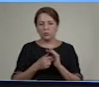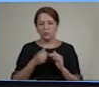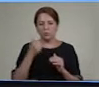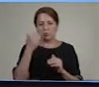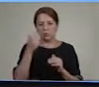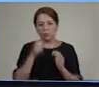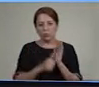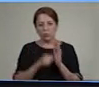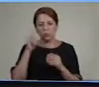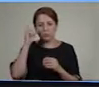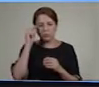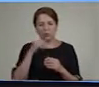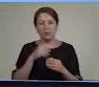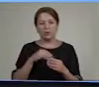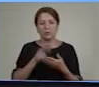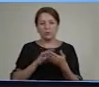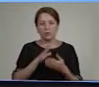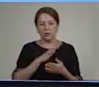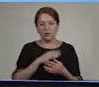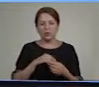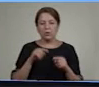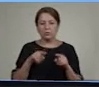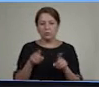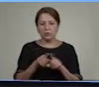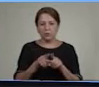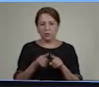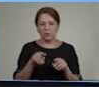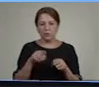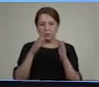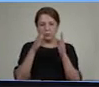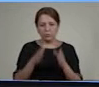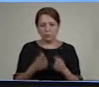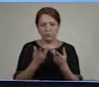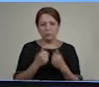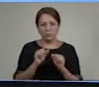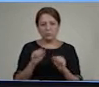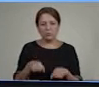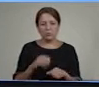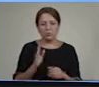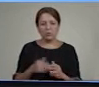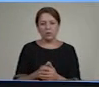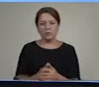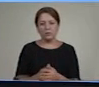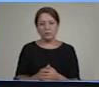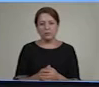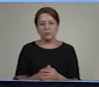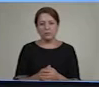sonlari tema-tek yozilgan. Mana shunday qilib ustun shaklida hisoblashimiz ham mumkin bo'lar ekan.